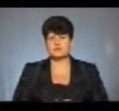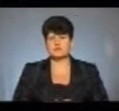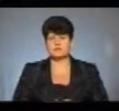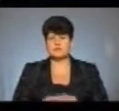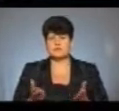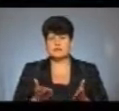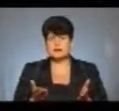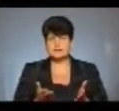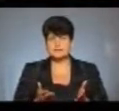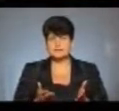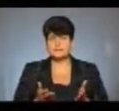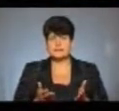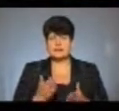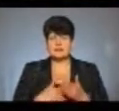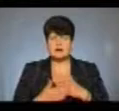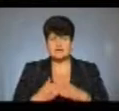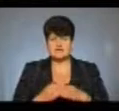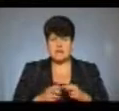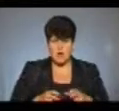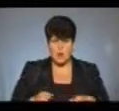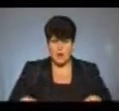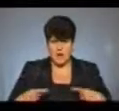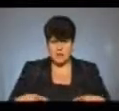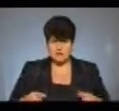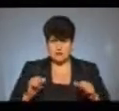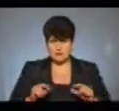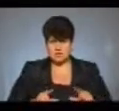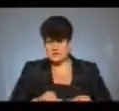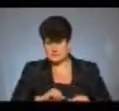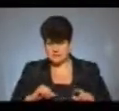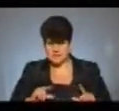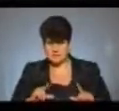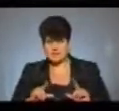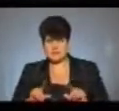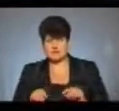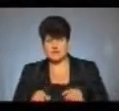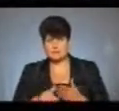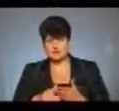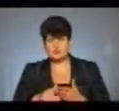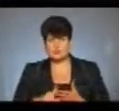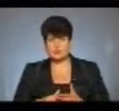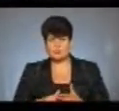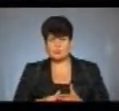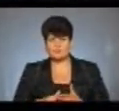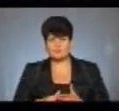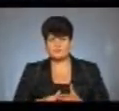де інвалідна коляска може заїхати або власноруч, або з допомогою